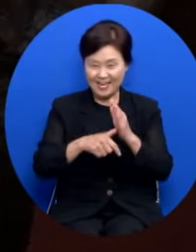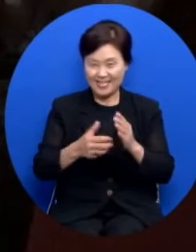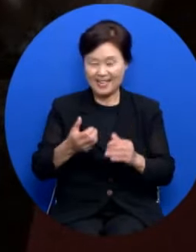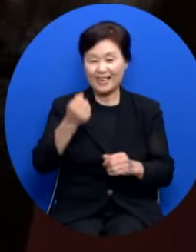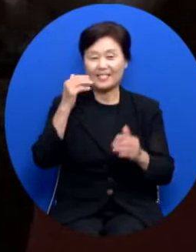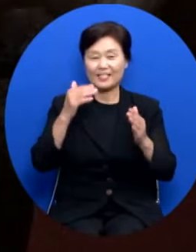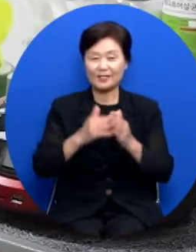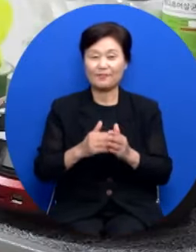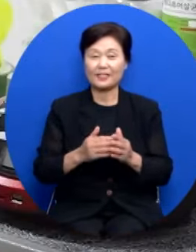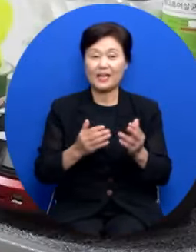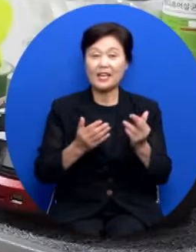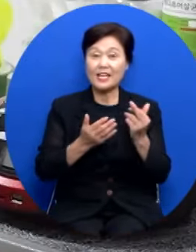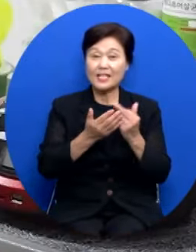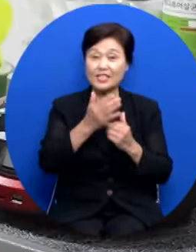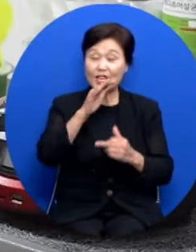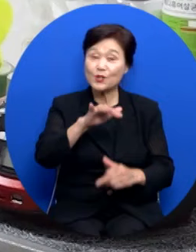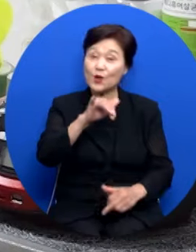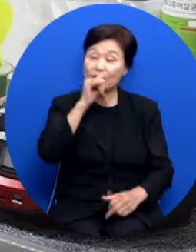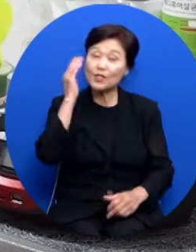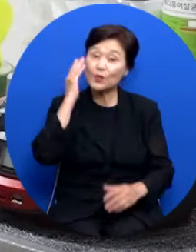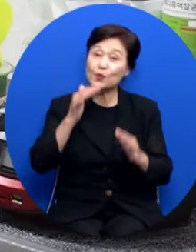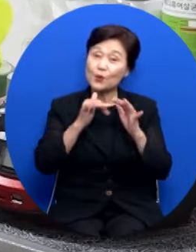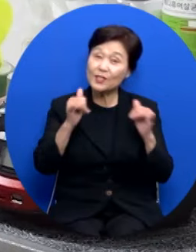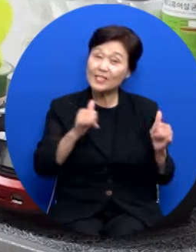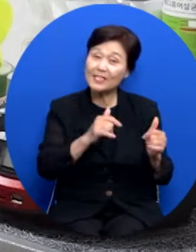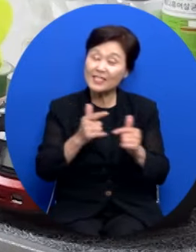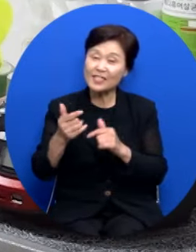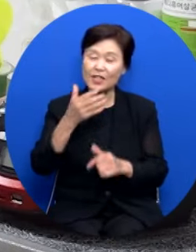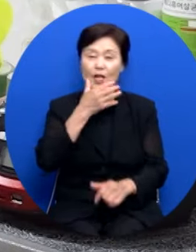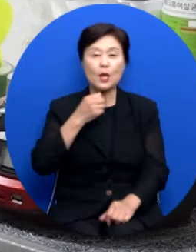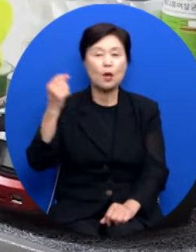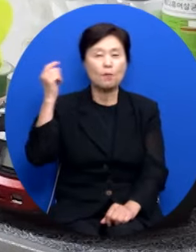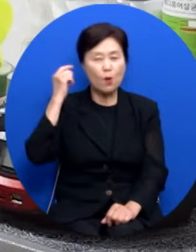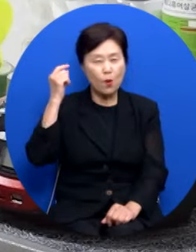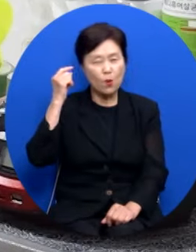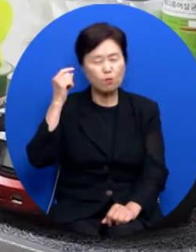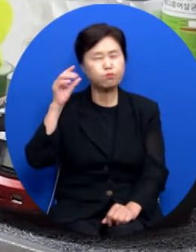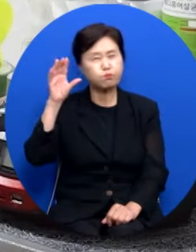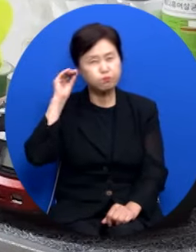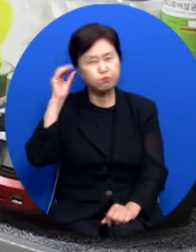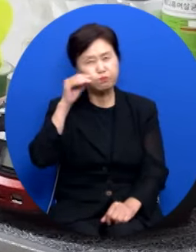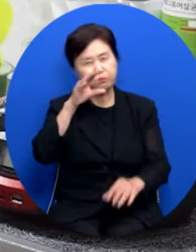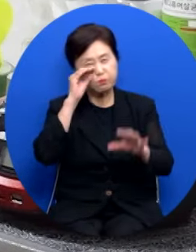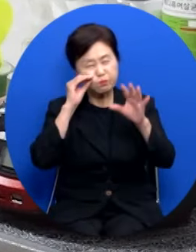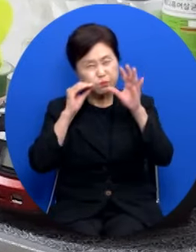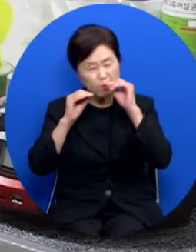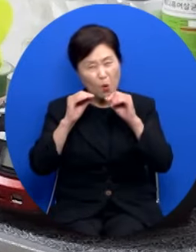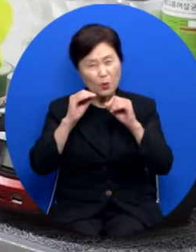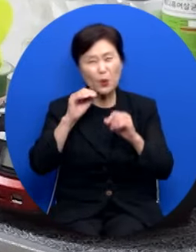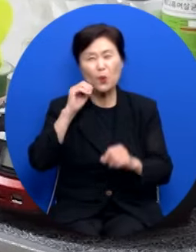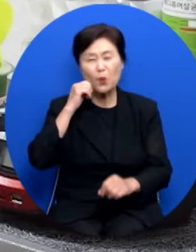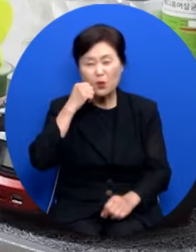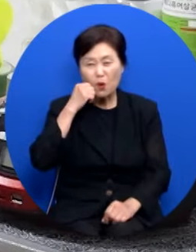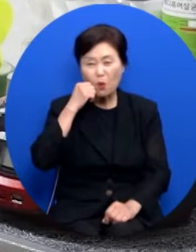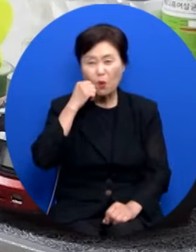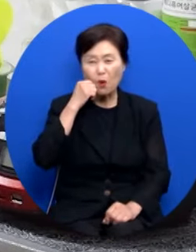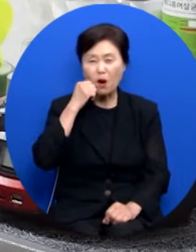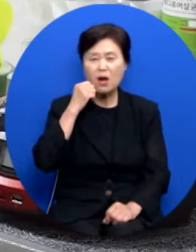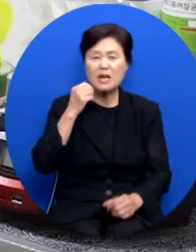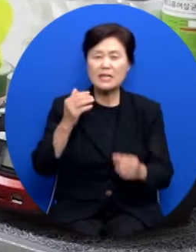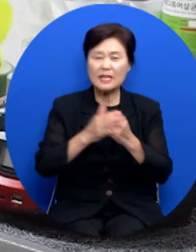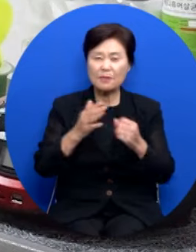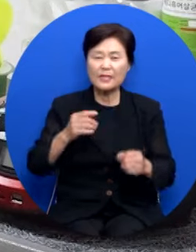우리 농인 영혼들이 복음을 듣기가 되게 많이 힘들고 이렇게 하면서 먼저 우리